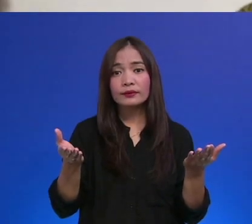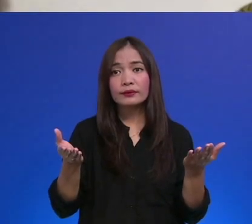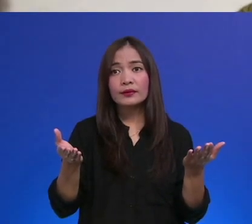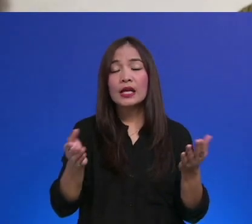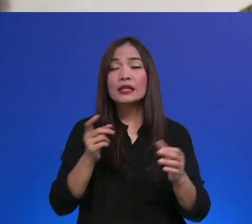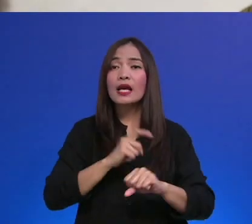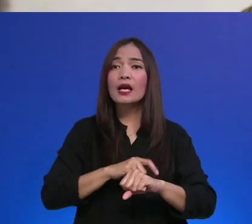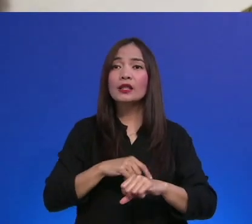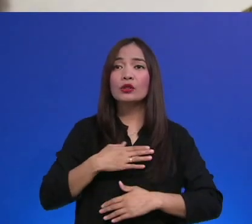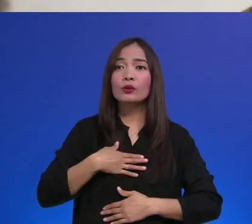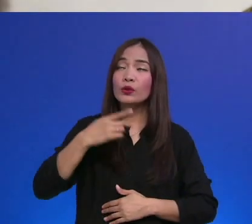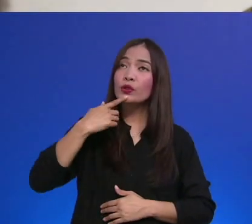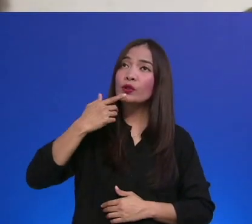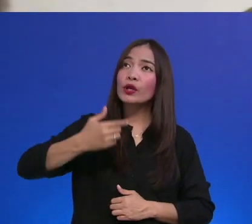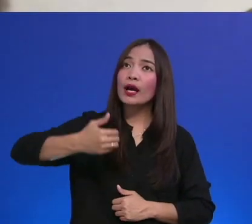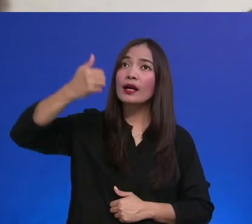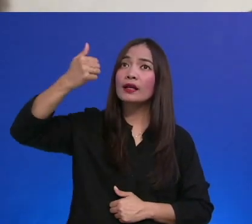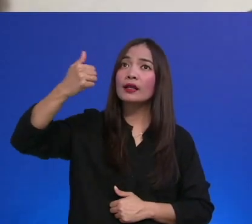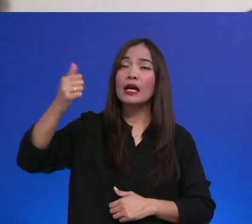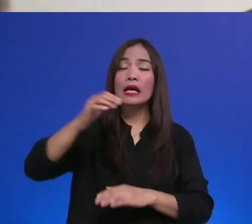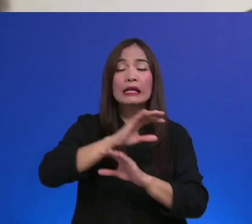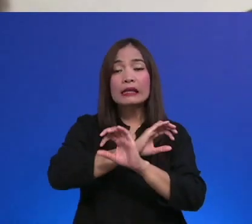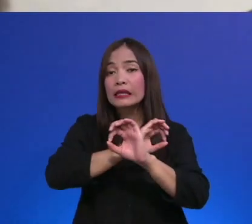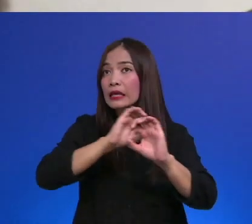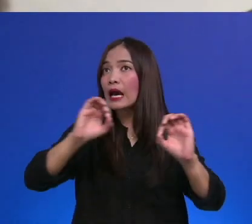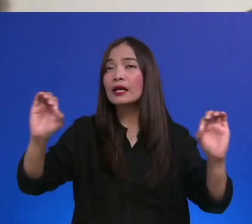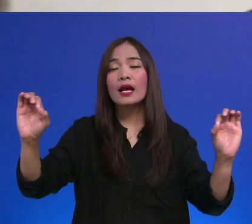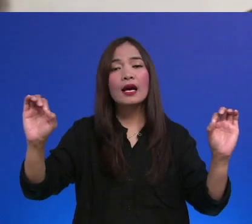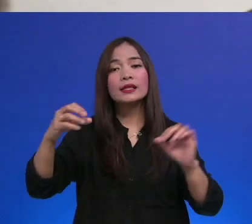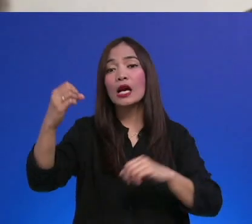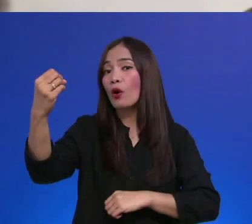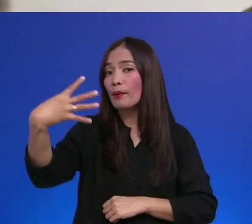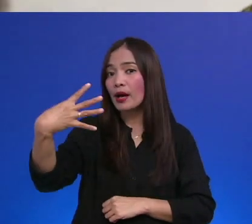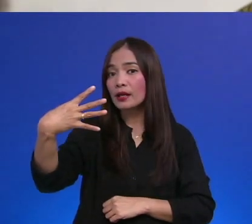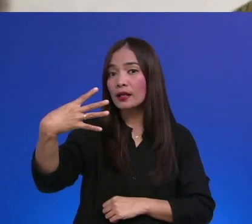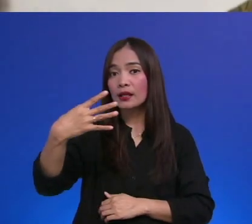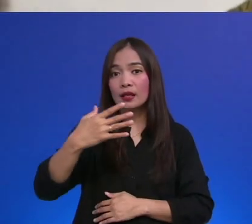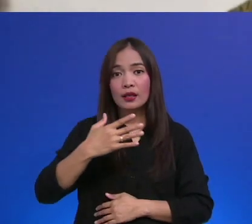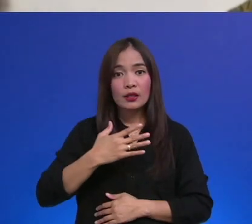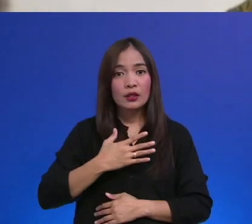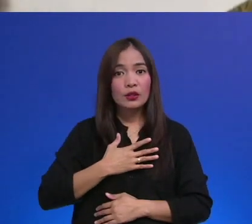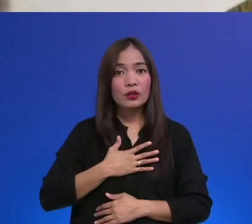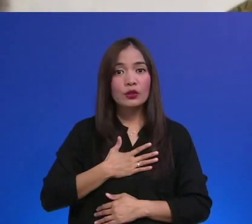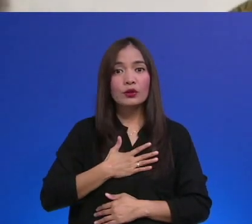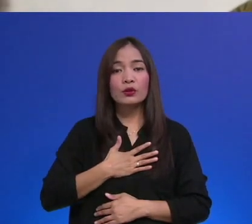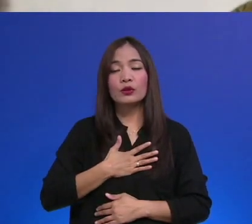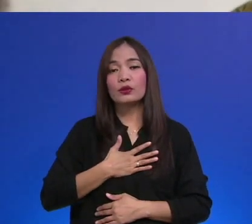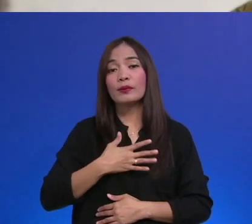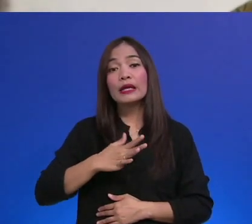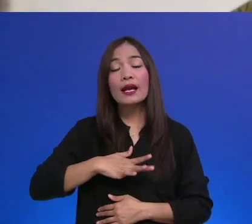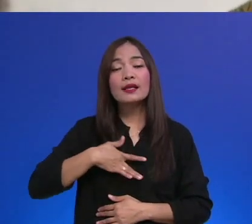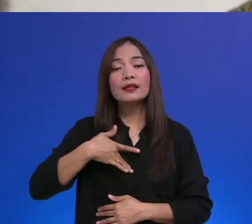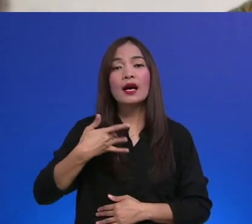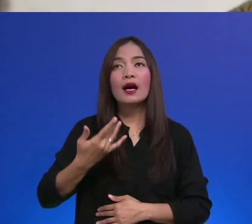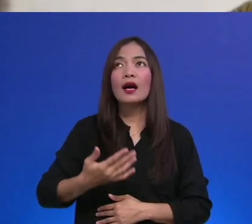saat ku butuhkan tiada jawaban ku